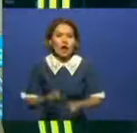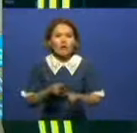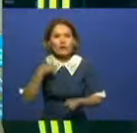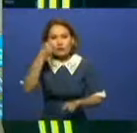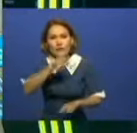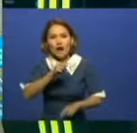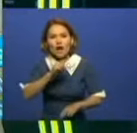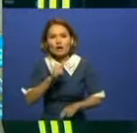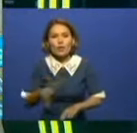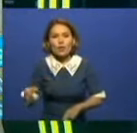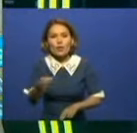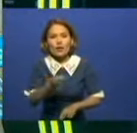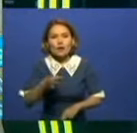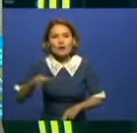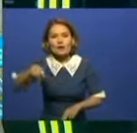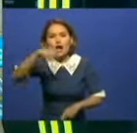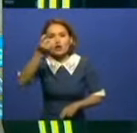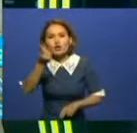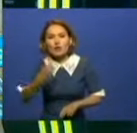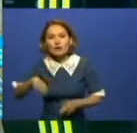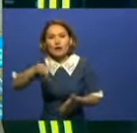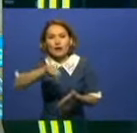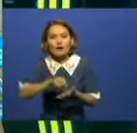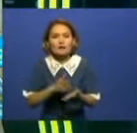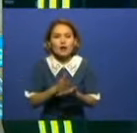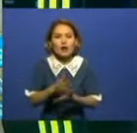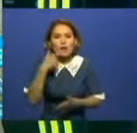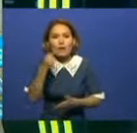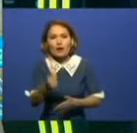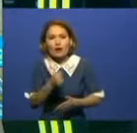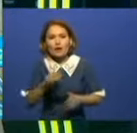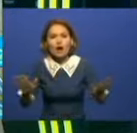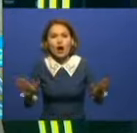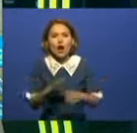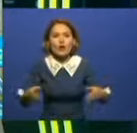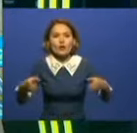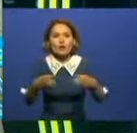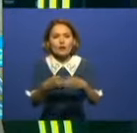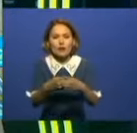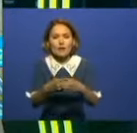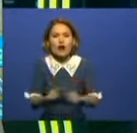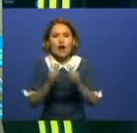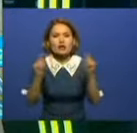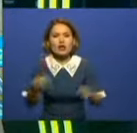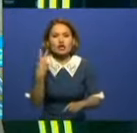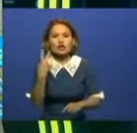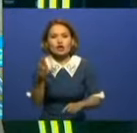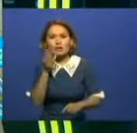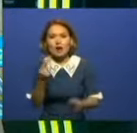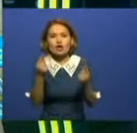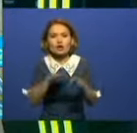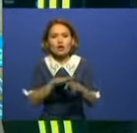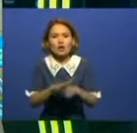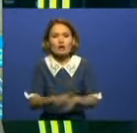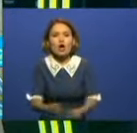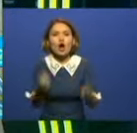Биыл Атырау облысындағы майдан және тыл ардагерлерінен құралған фронтовичка қорының құрылғанына 20 жыл толады. Бүгінде ұлы жеңістің